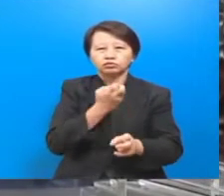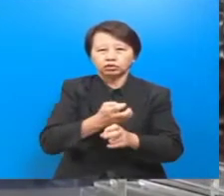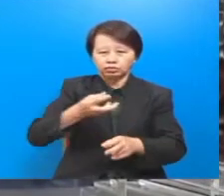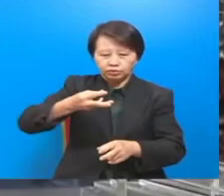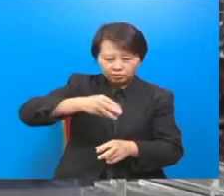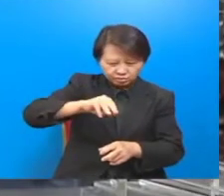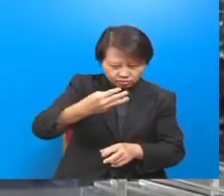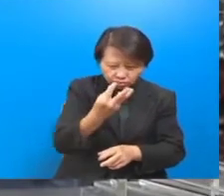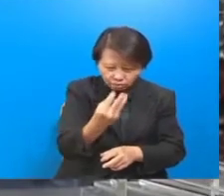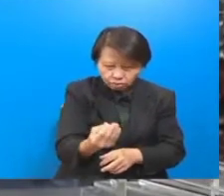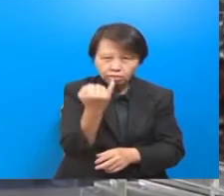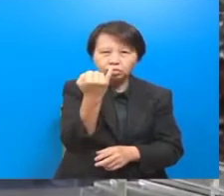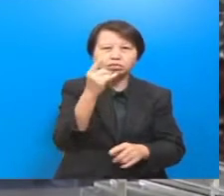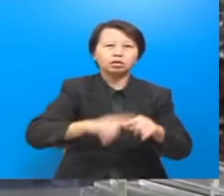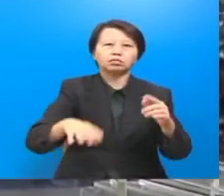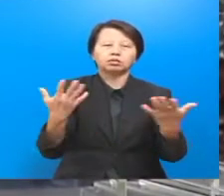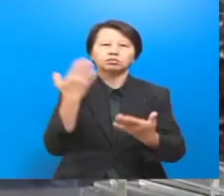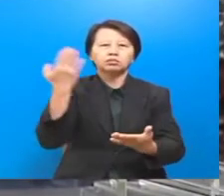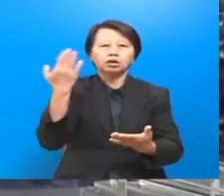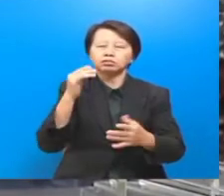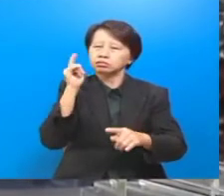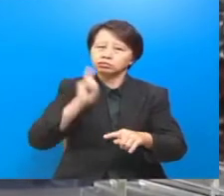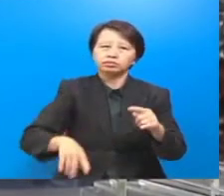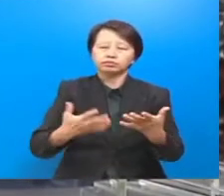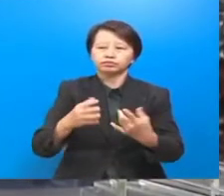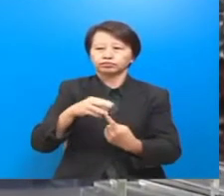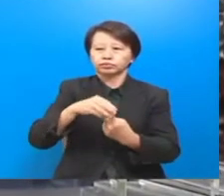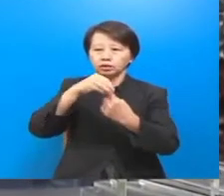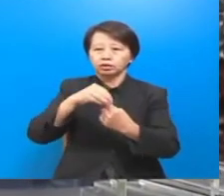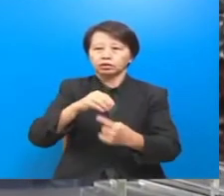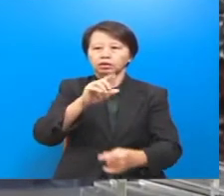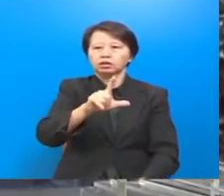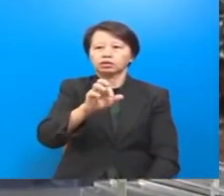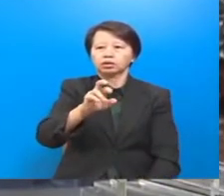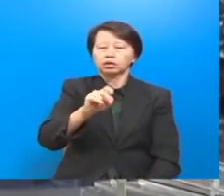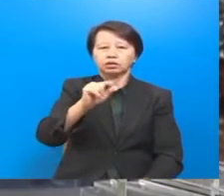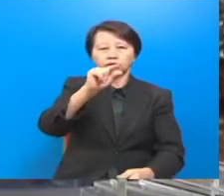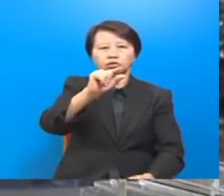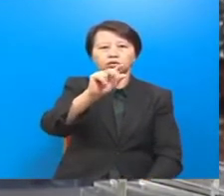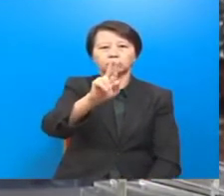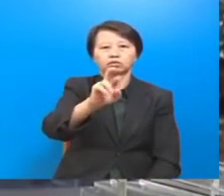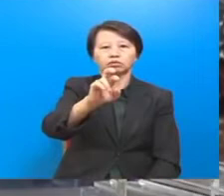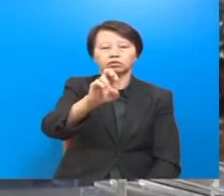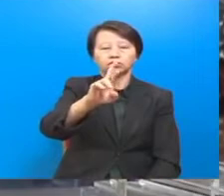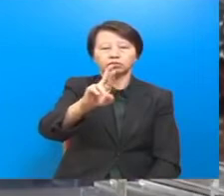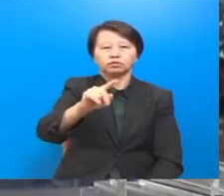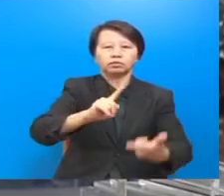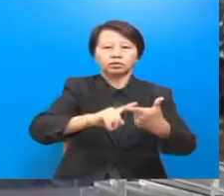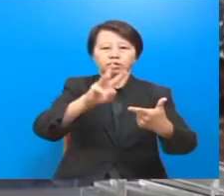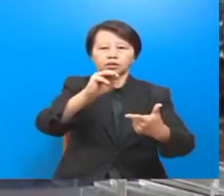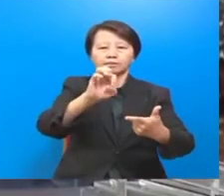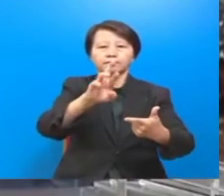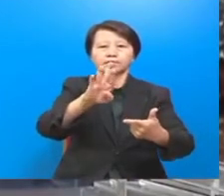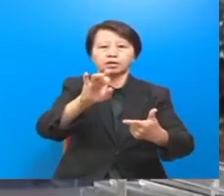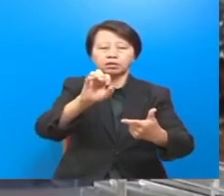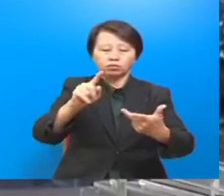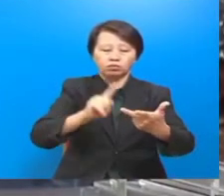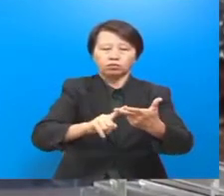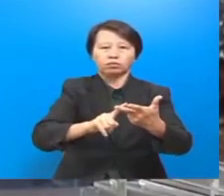beroperasi seperti biasa utamanya elore gurun ilari merbuk dan ad